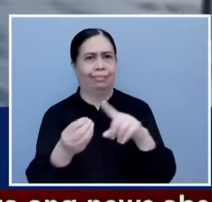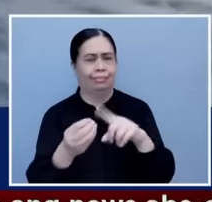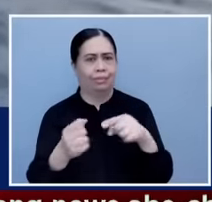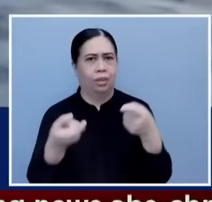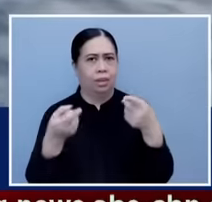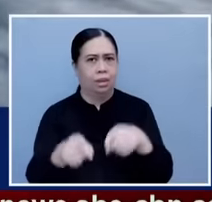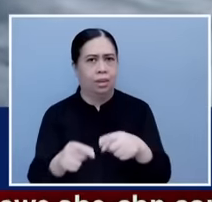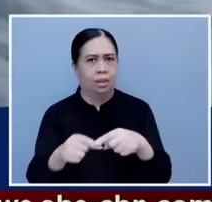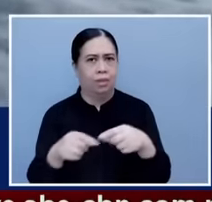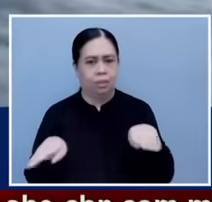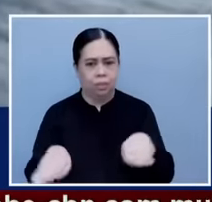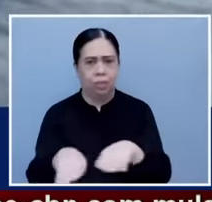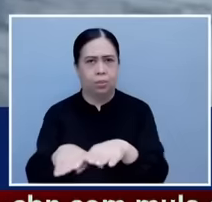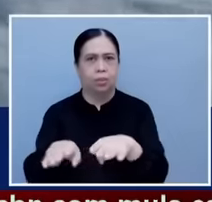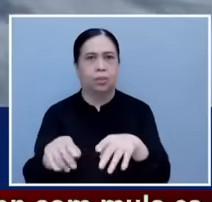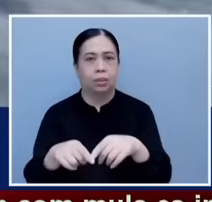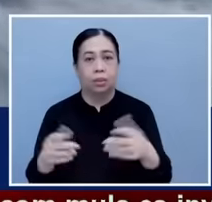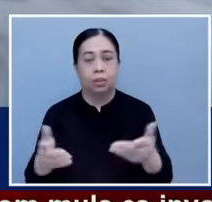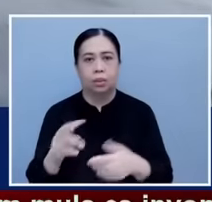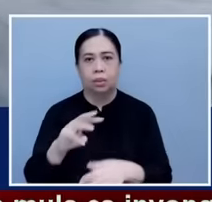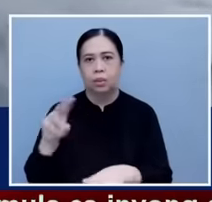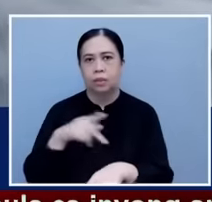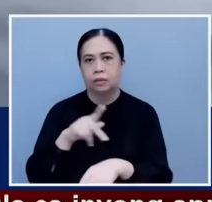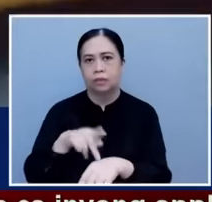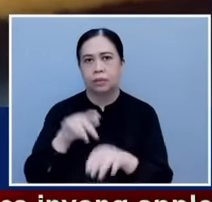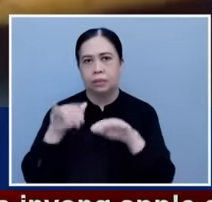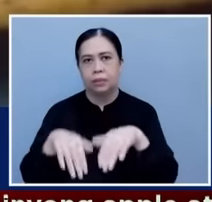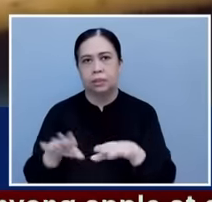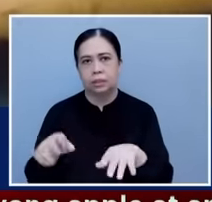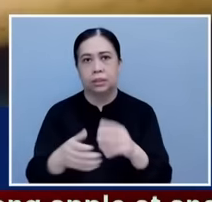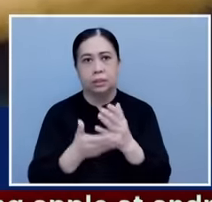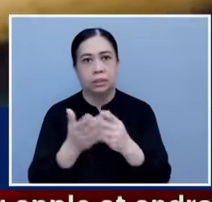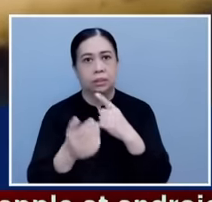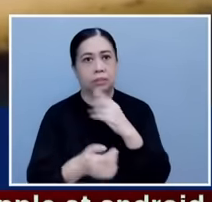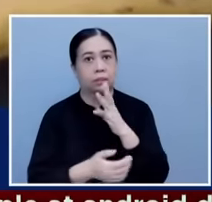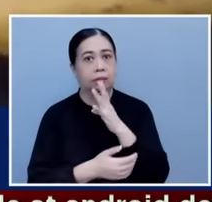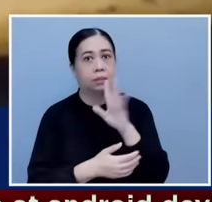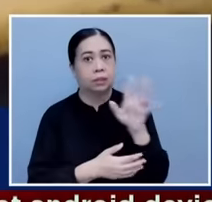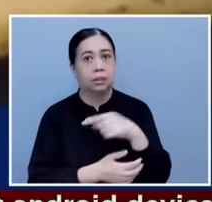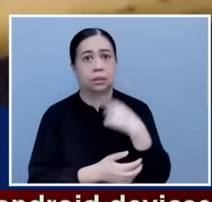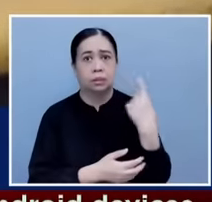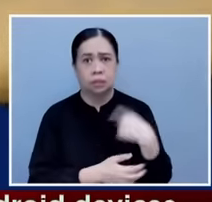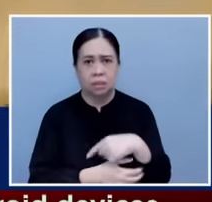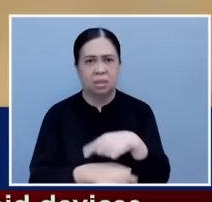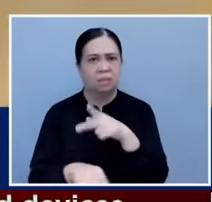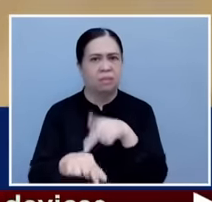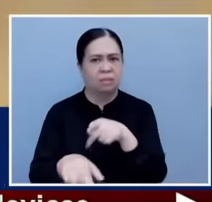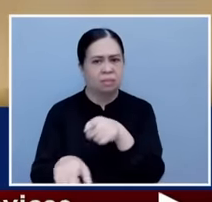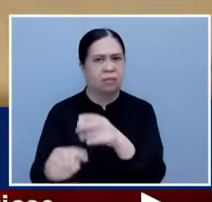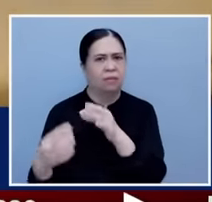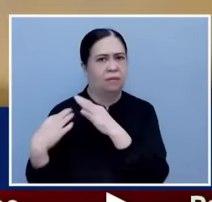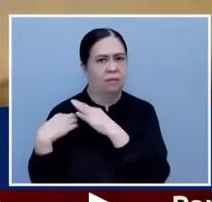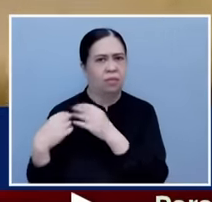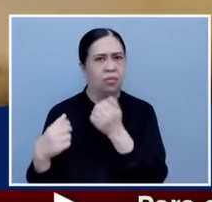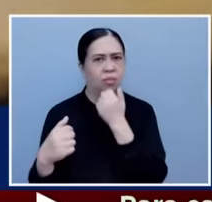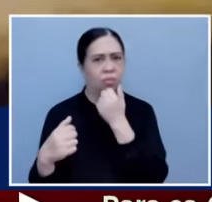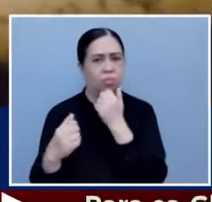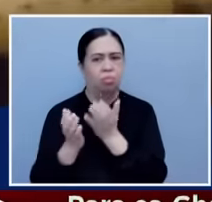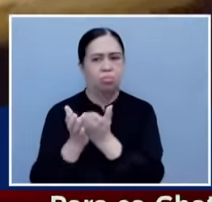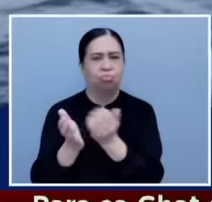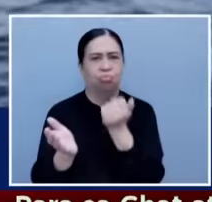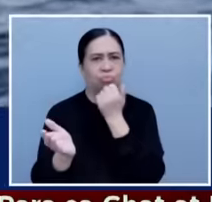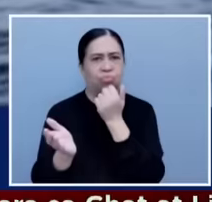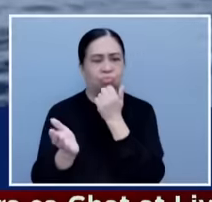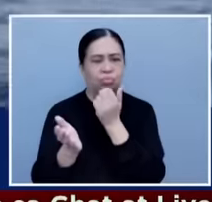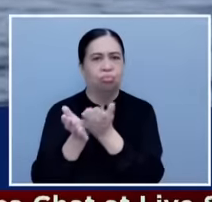ng banggaan sa West Philippine Sea. Iginiit kasi ng ilang tagapagsalita ng China na Pilipinas ang illegal na naglalayag sa West Philippine